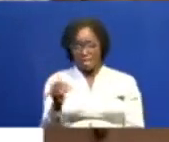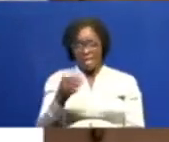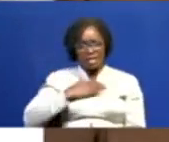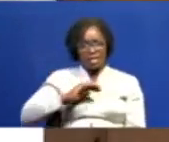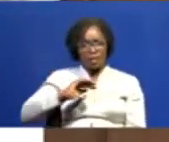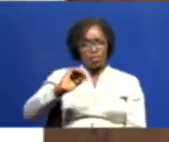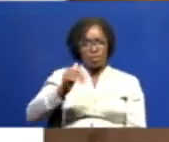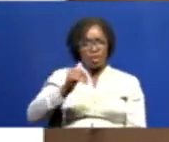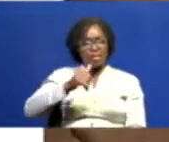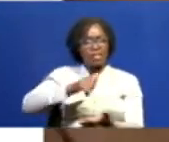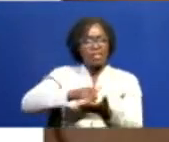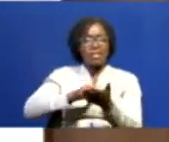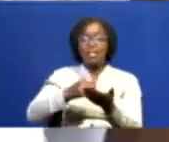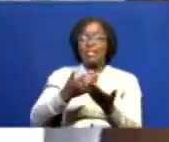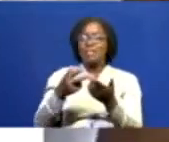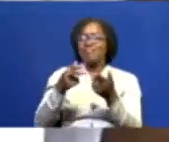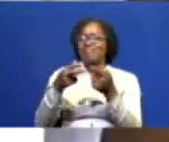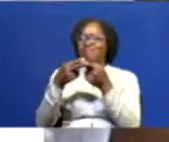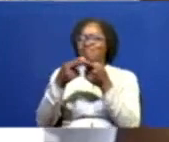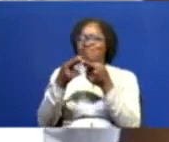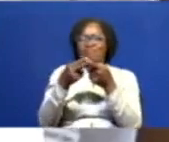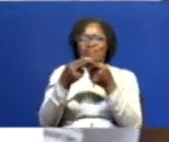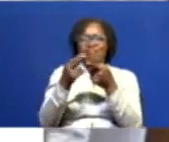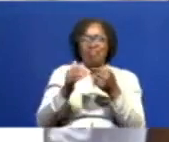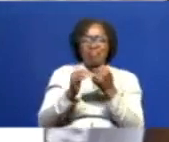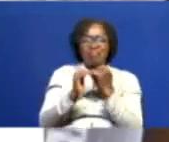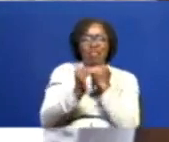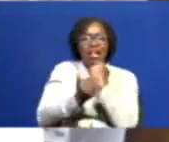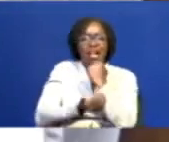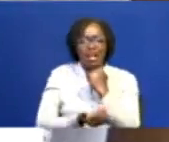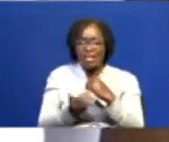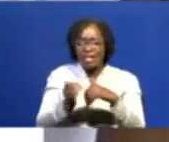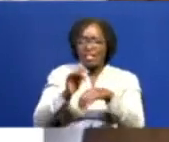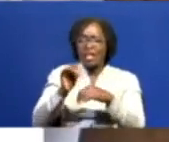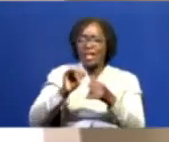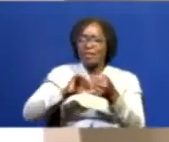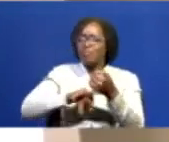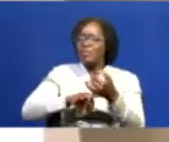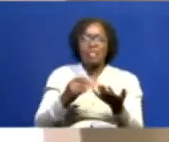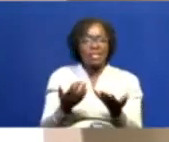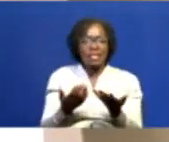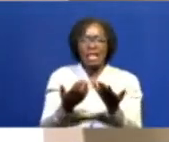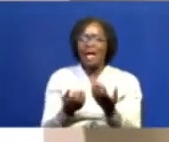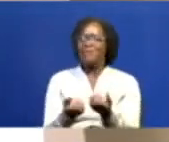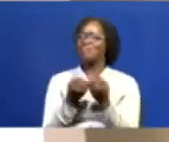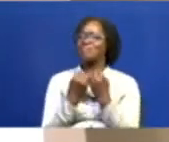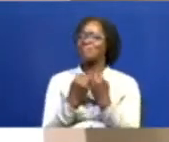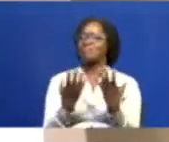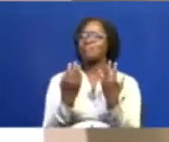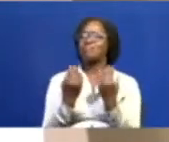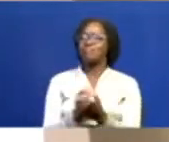kaunti ambazo visa vya ukeketaji, mimba na ndoa za mapema vimekithiri.